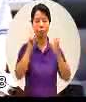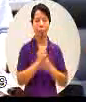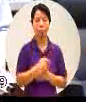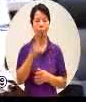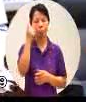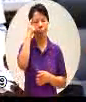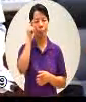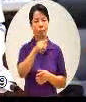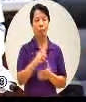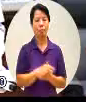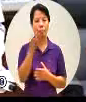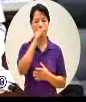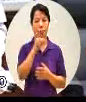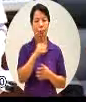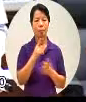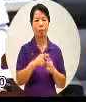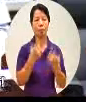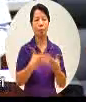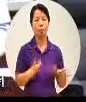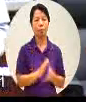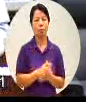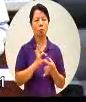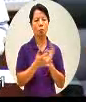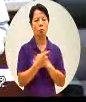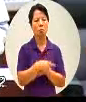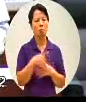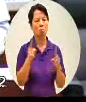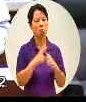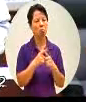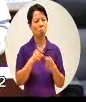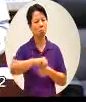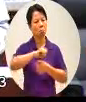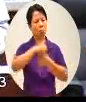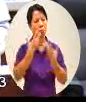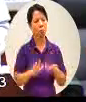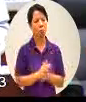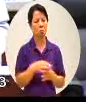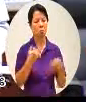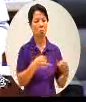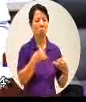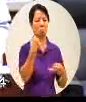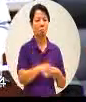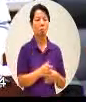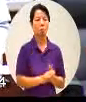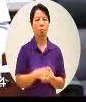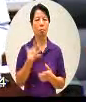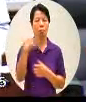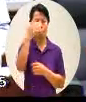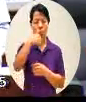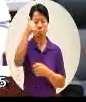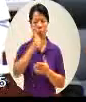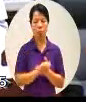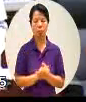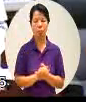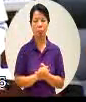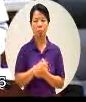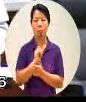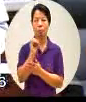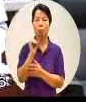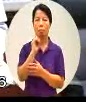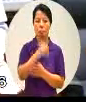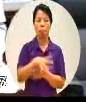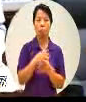找这么多人以后，怎么会工作效率越来越差、啊？结果老板就跟这个主管讲说，